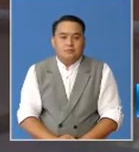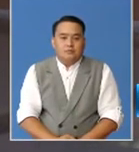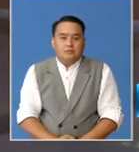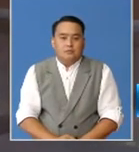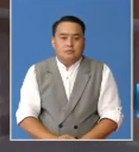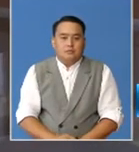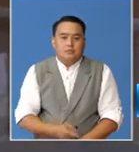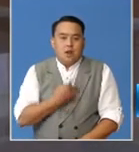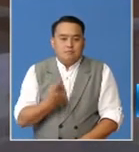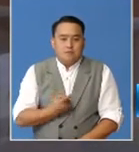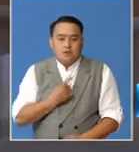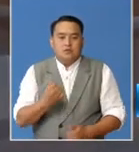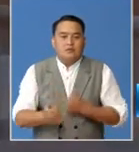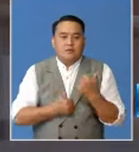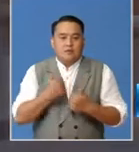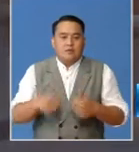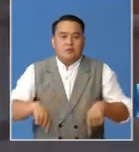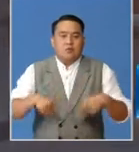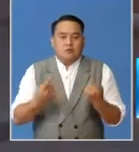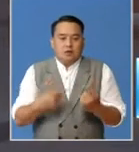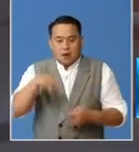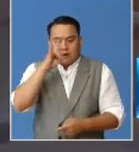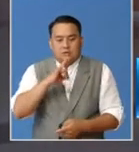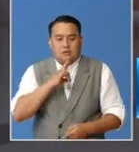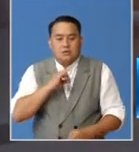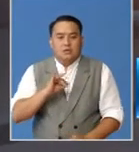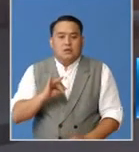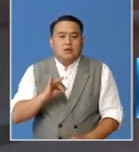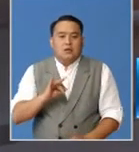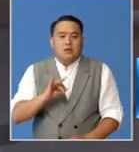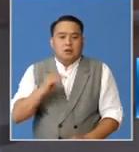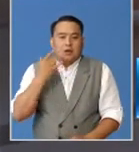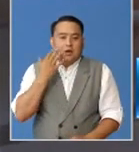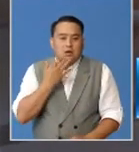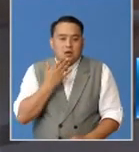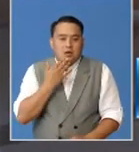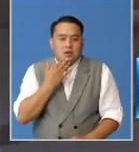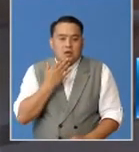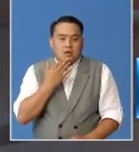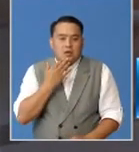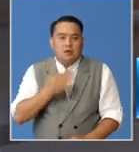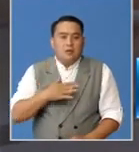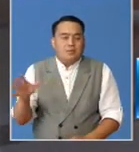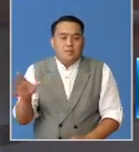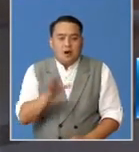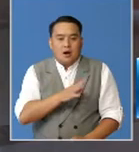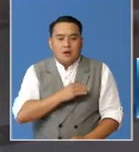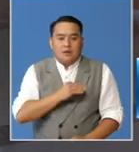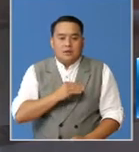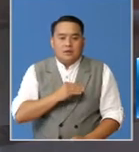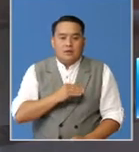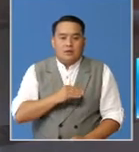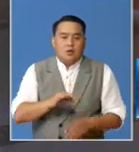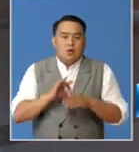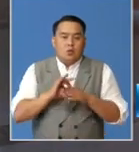Шеберлігін шыңдайтын жарыстар бар Қазақстанның ішінде және шет мемлекеттерде. Соның барлығынан жаңағы